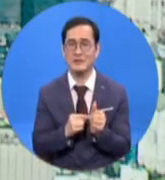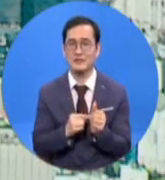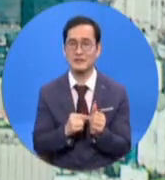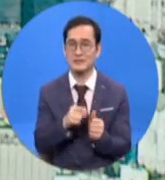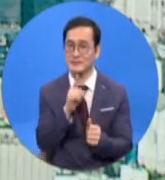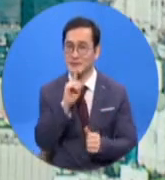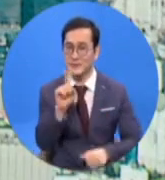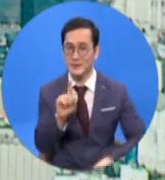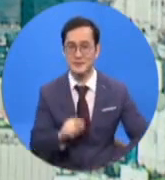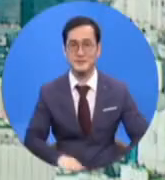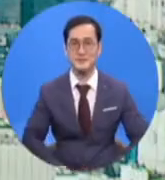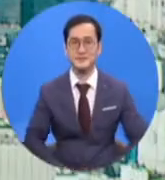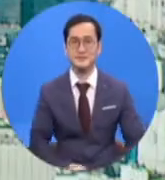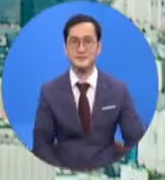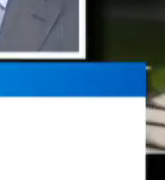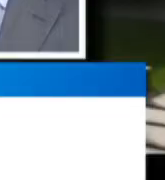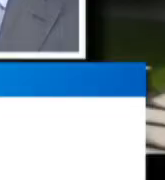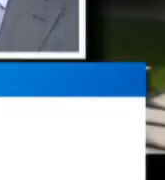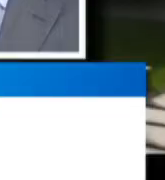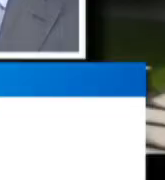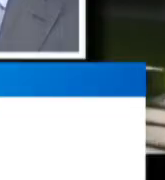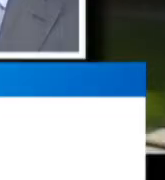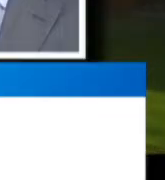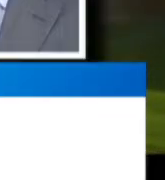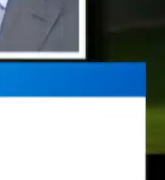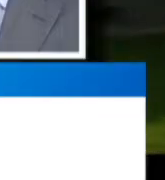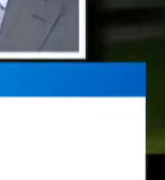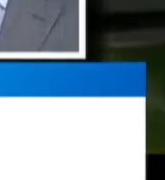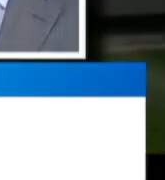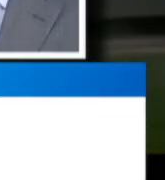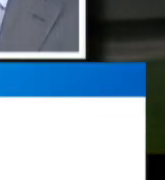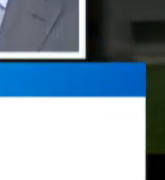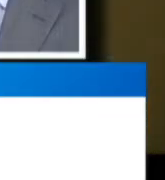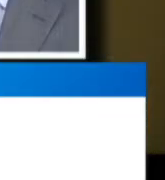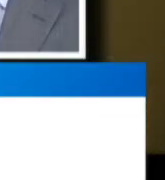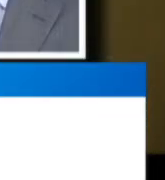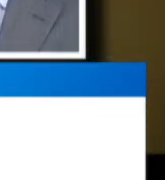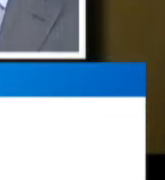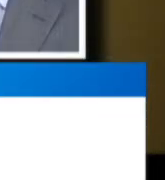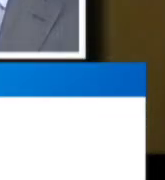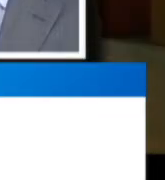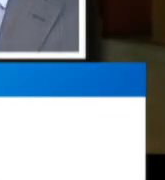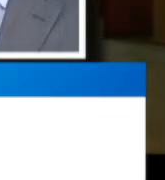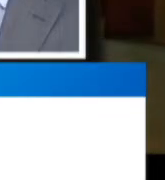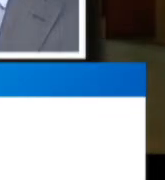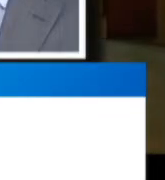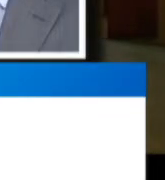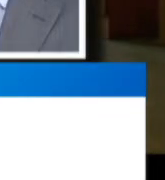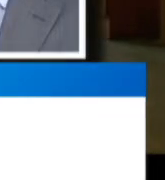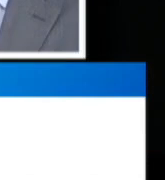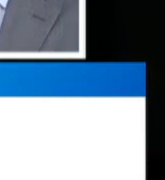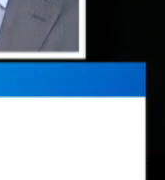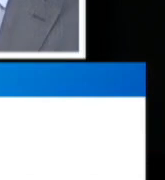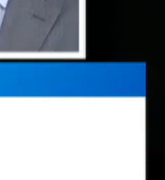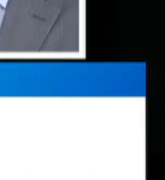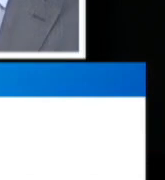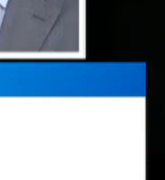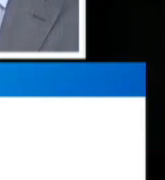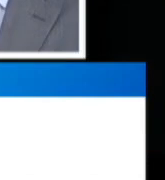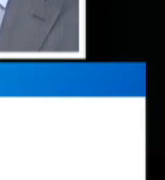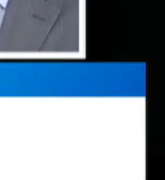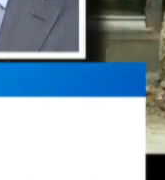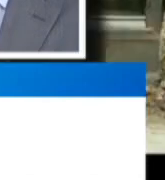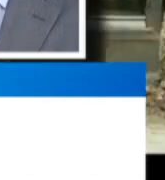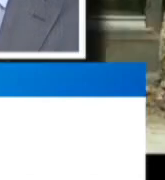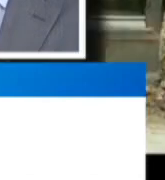그 이야기 먼저 들어보시죠 영어 기생충을 보면 비가 오는 날 2형 경치는 비 내리는 것을